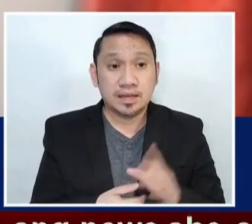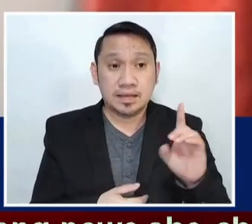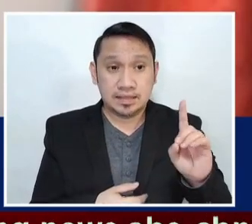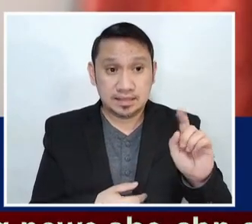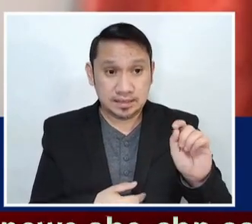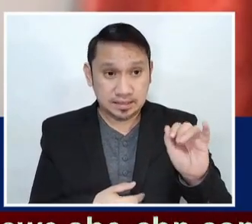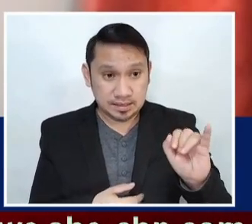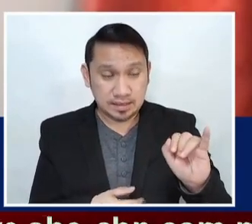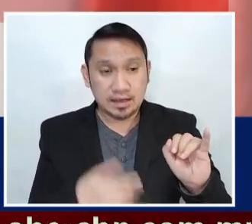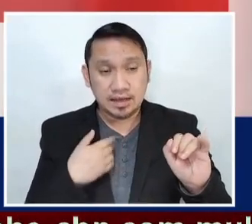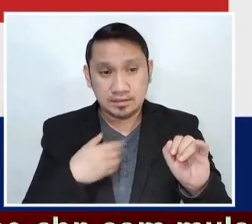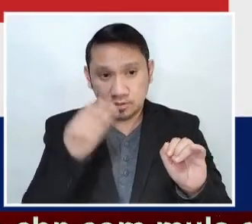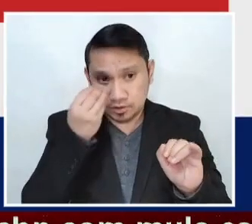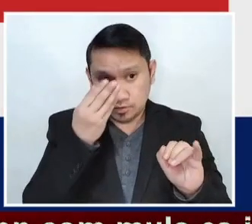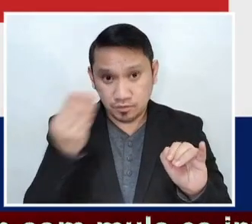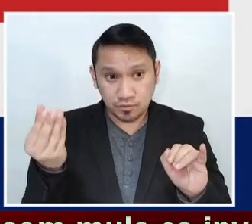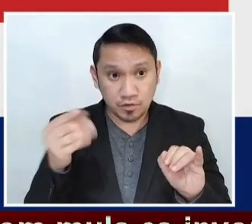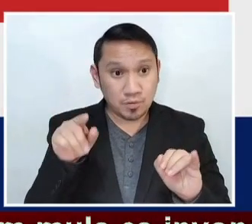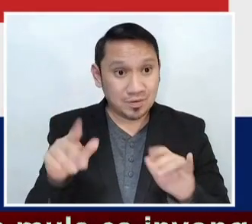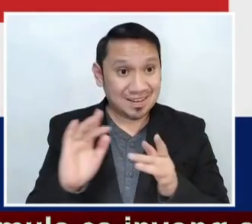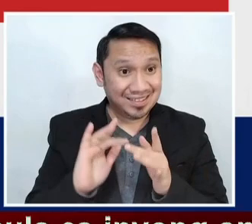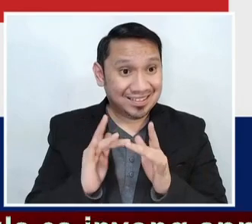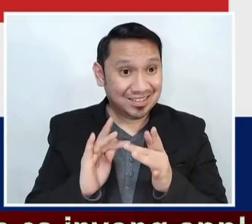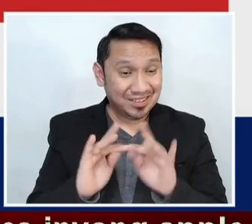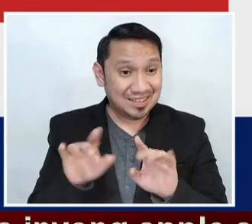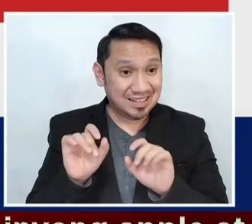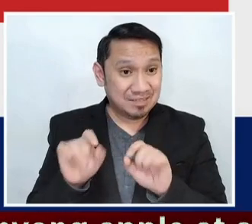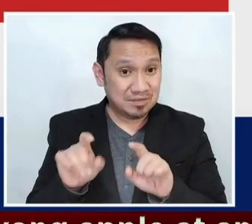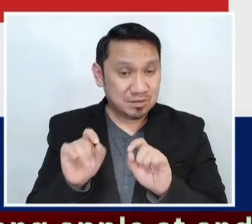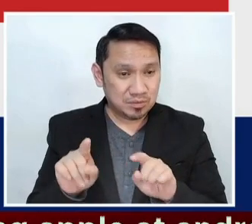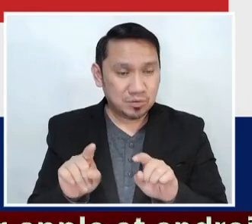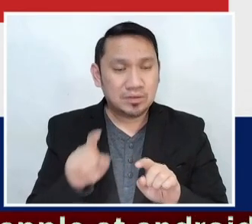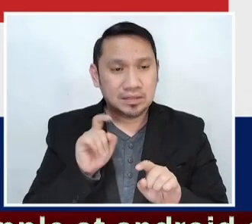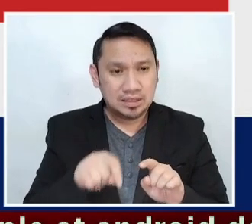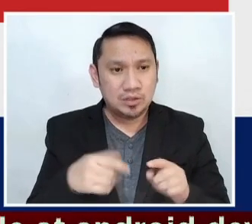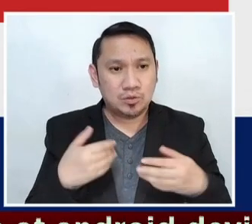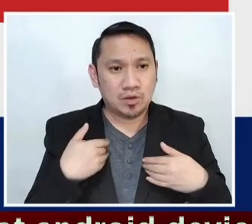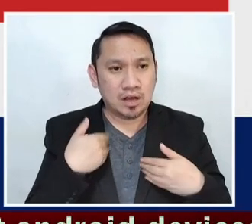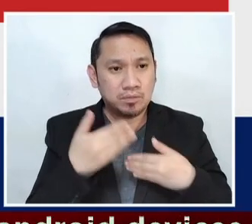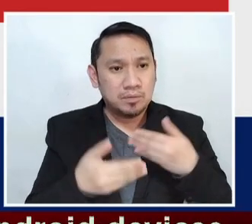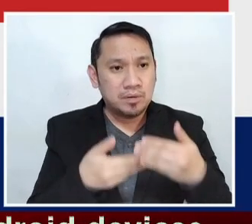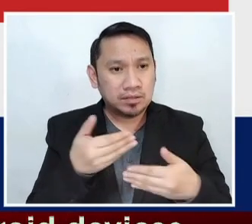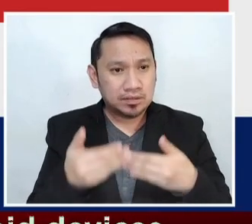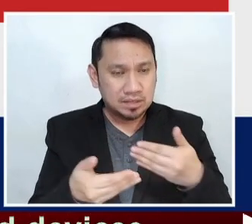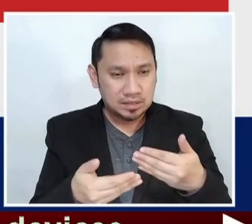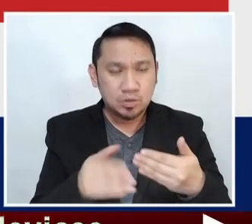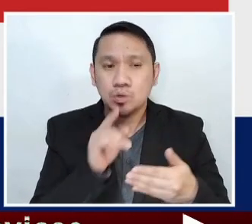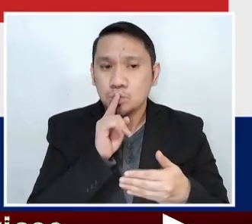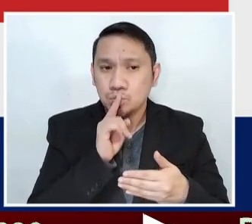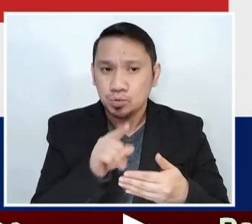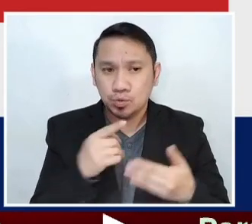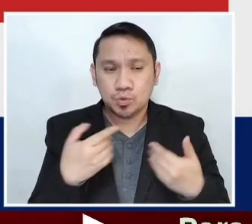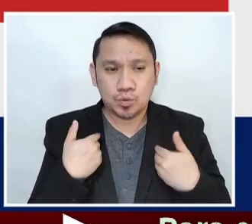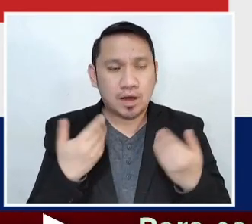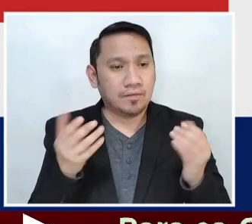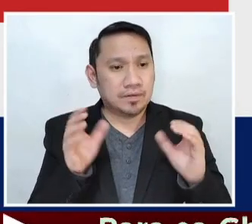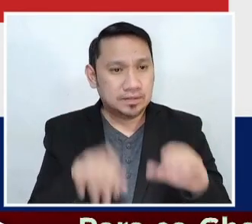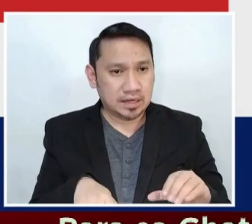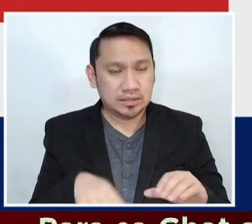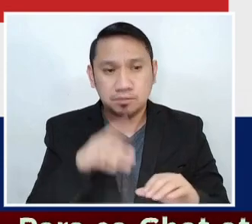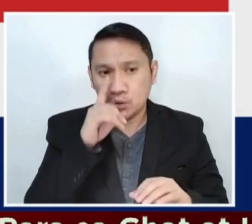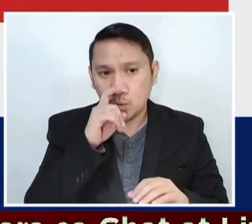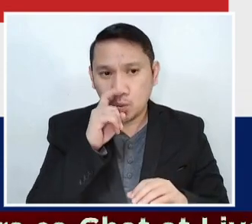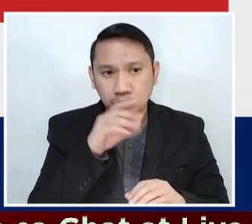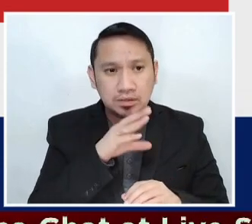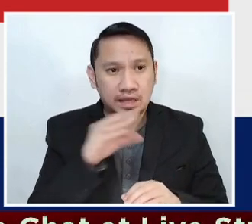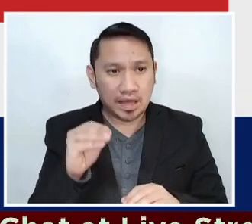sa mga online merchant na kailangang gumawa sila ng proseso para masigurong mabibigyan ng pagkakataon ang mga senior o